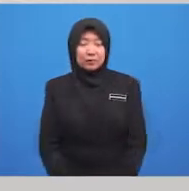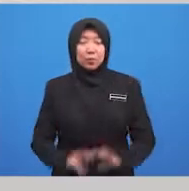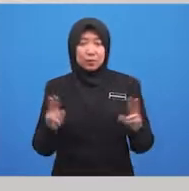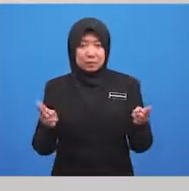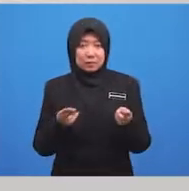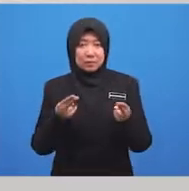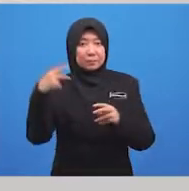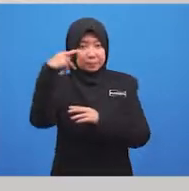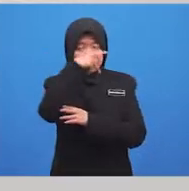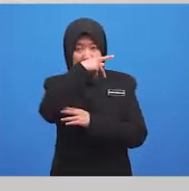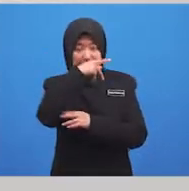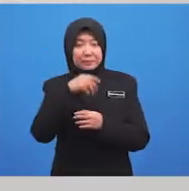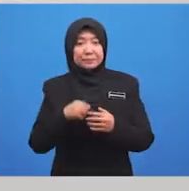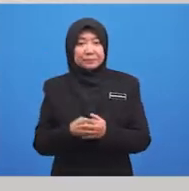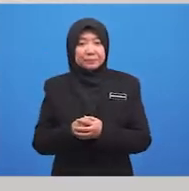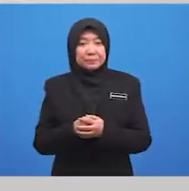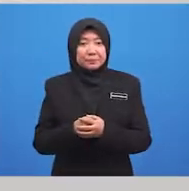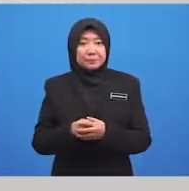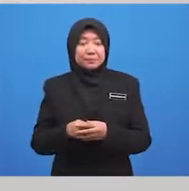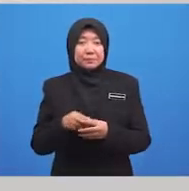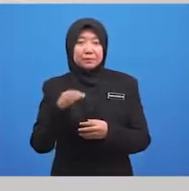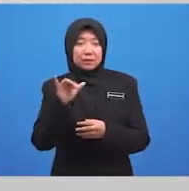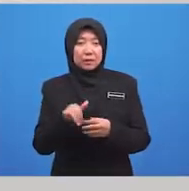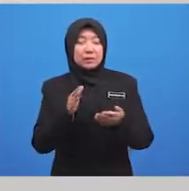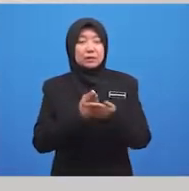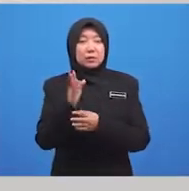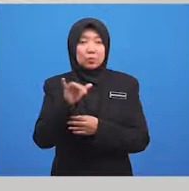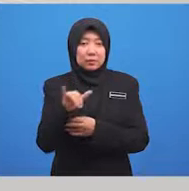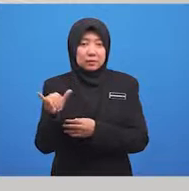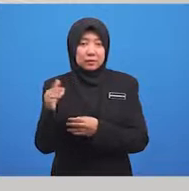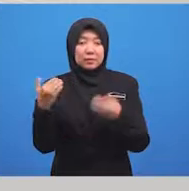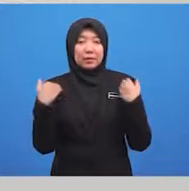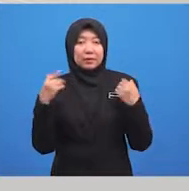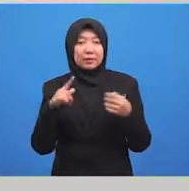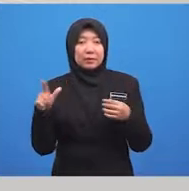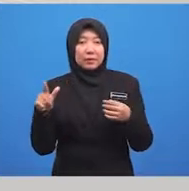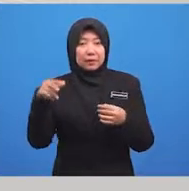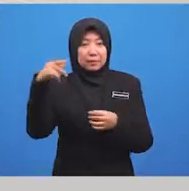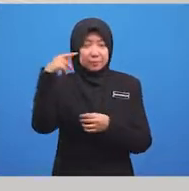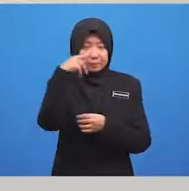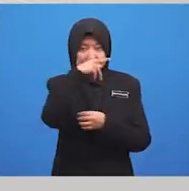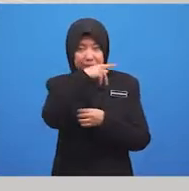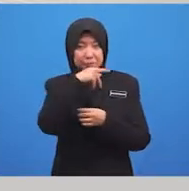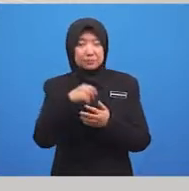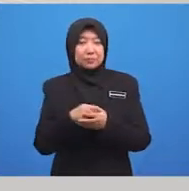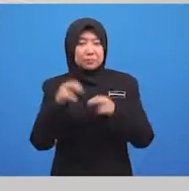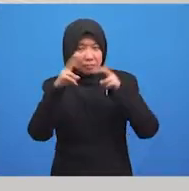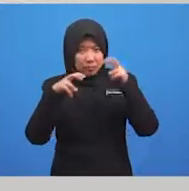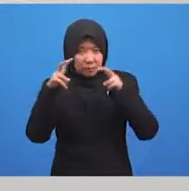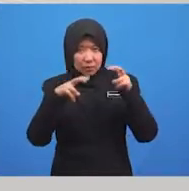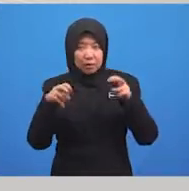Usaha pemeliharaan dan pemuliharaan yang seterusnya adalah penyelidikan dan